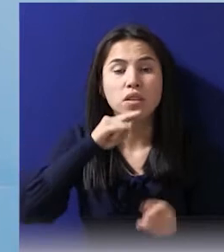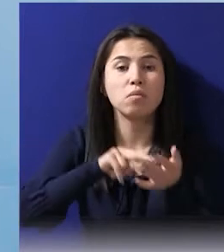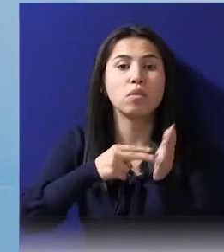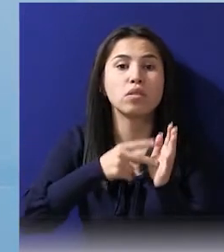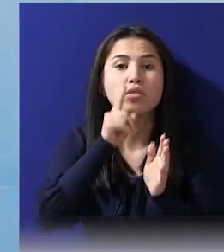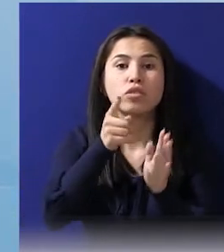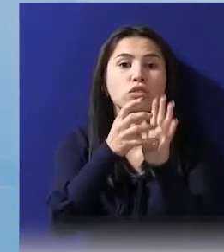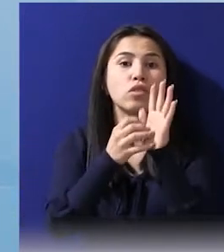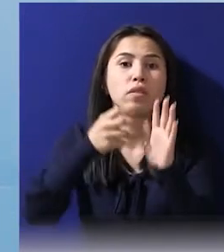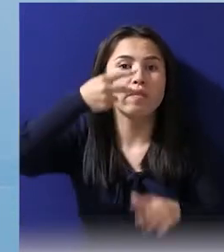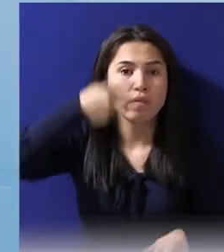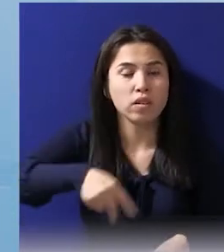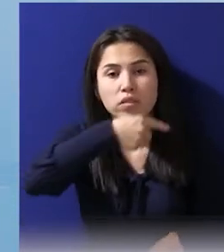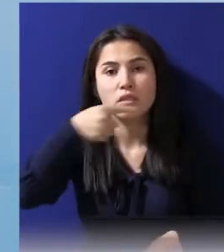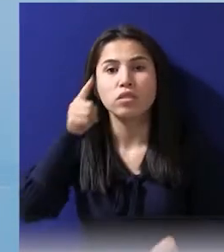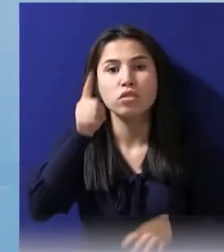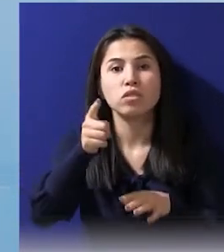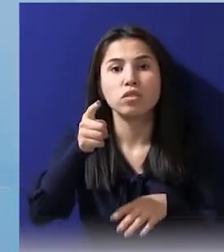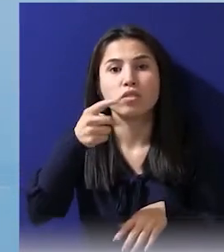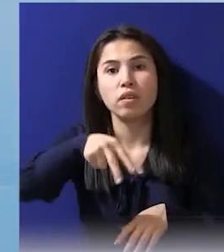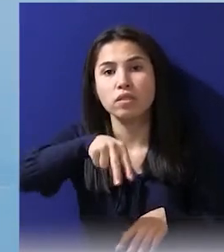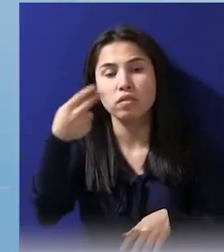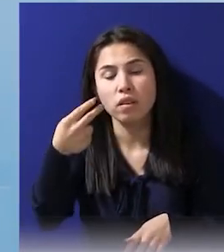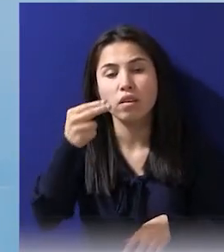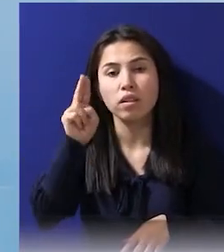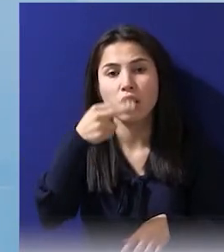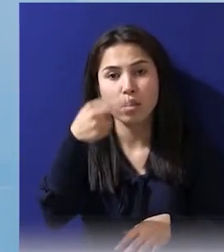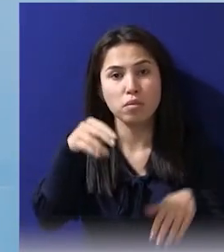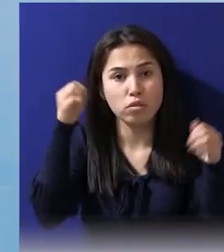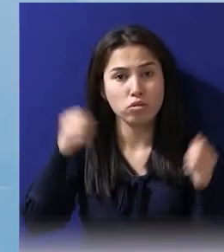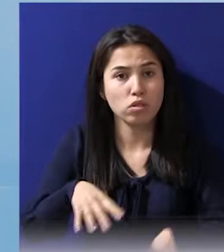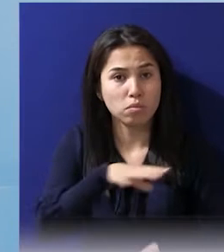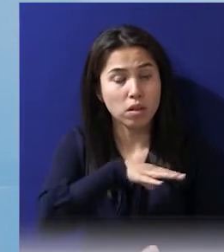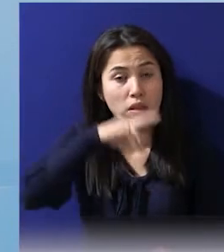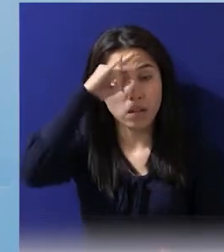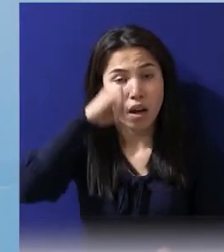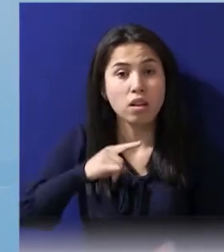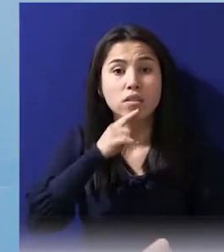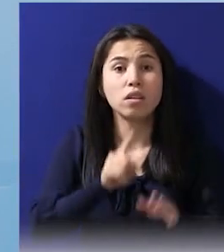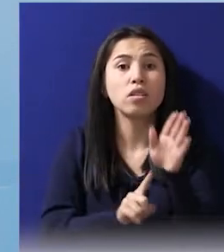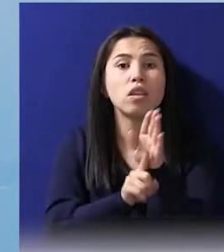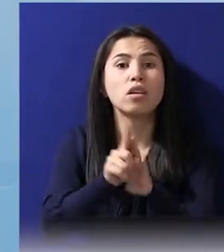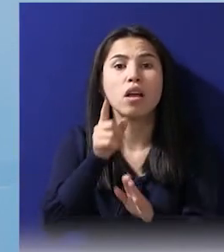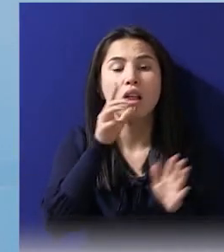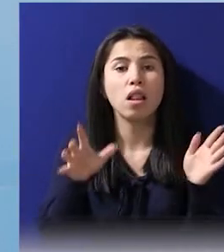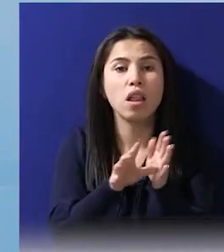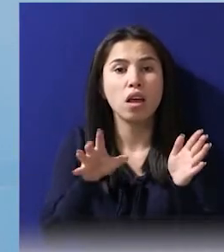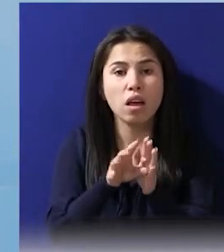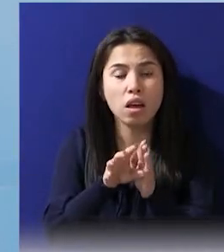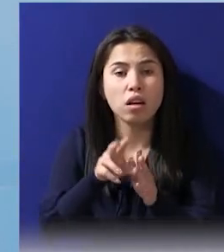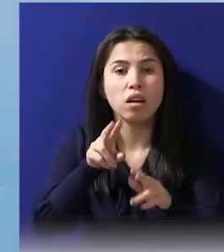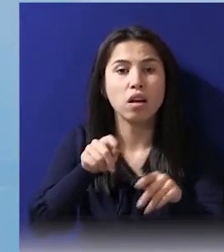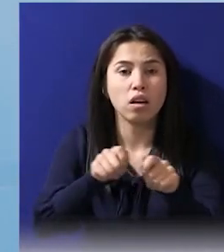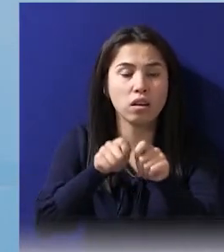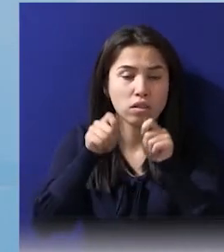бұл кешеннің 80% жұмысы аяқталып отыр. Халық, шаңғышылар, сноубордшылар қазірдің өзінде сол қаралма тау